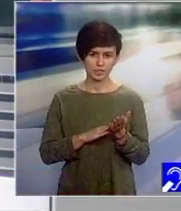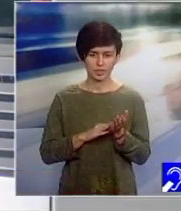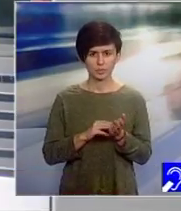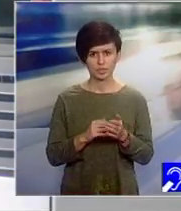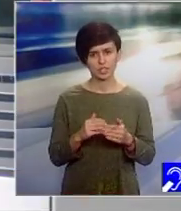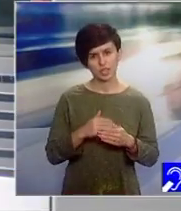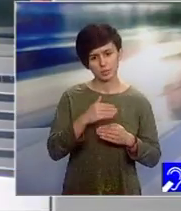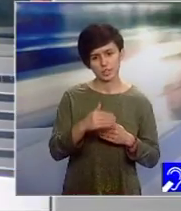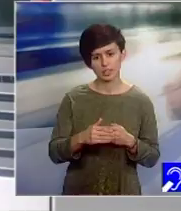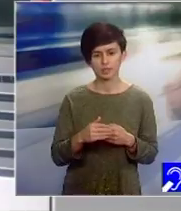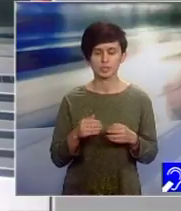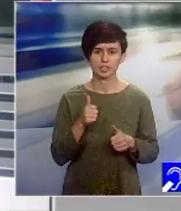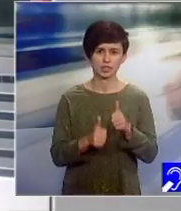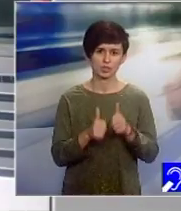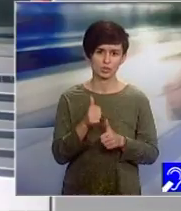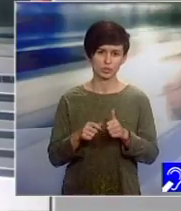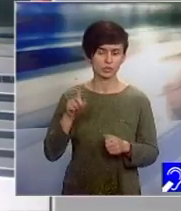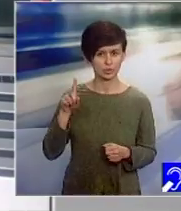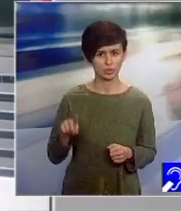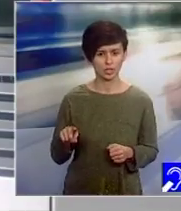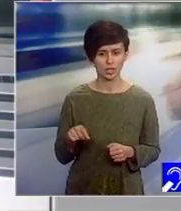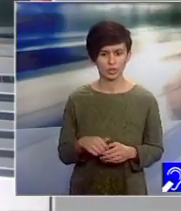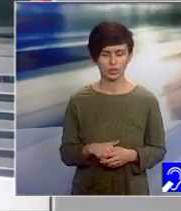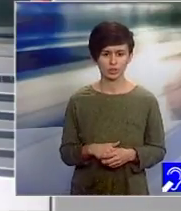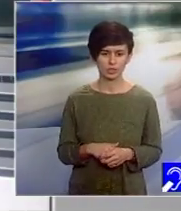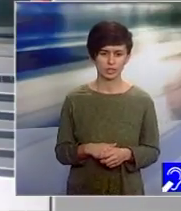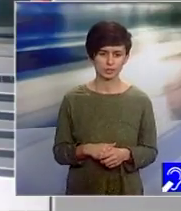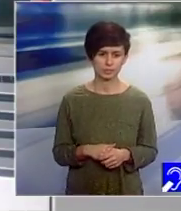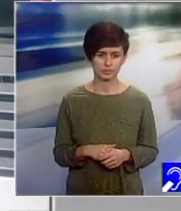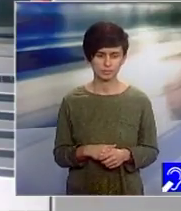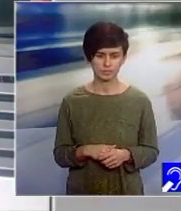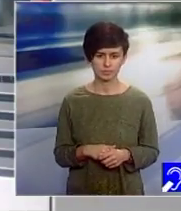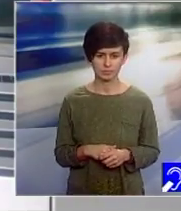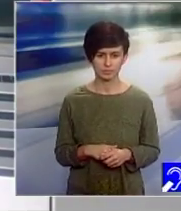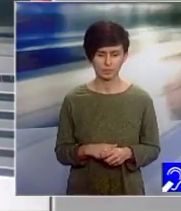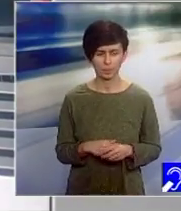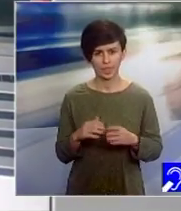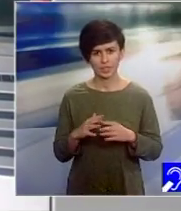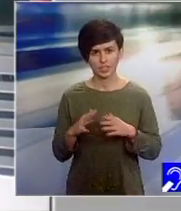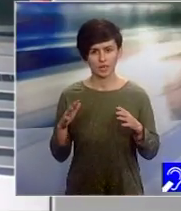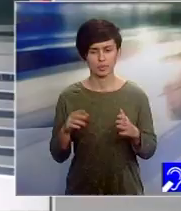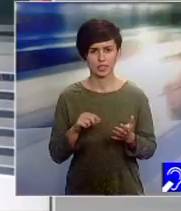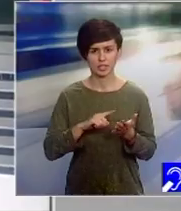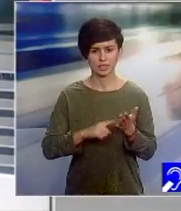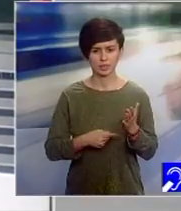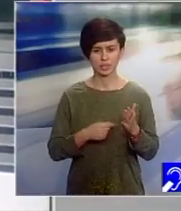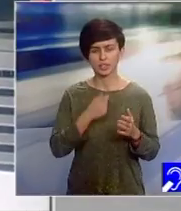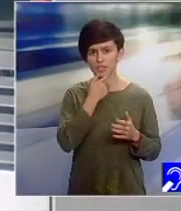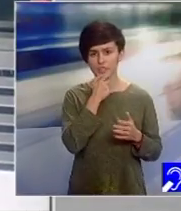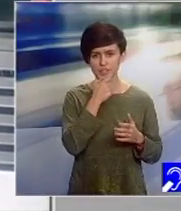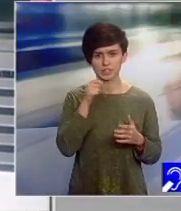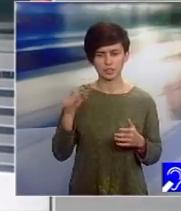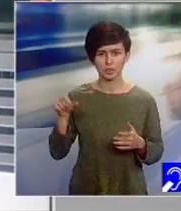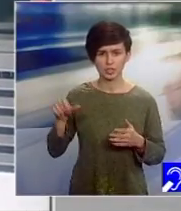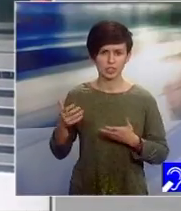lună, deci am ocupat puțin din timpul de pregătire, și așa că, dar am mărit media de vârstă, așa că cei care vin sunt cei care sunt foarte